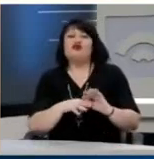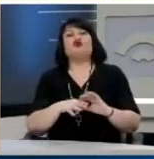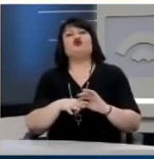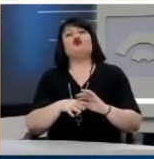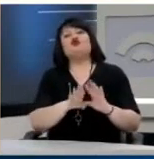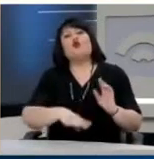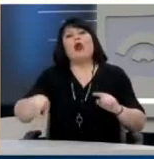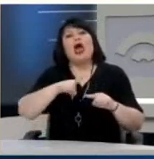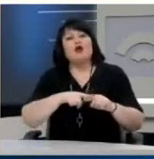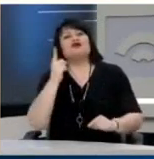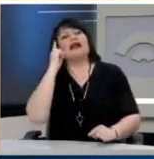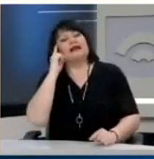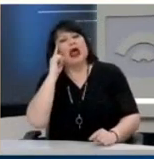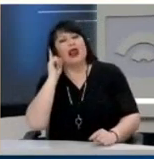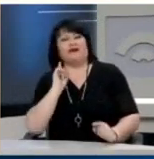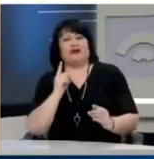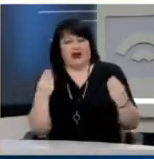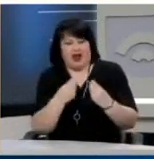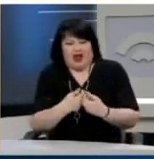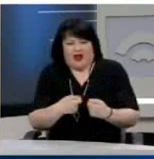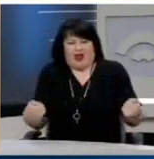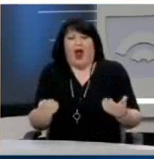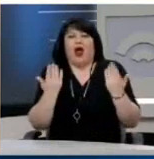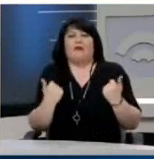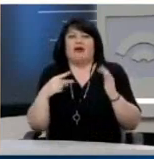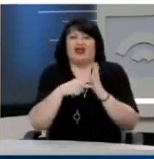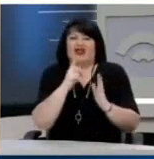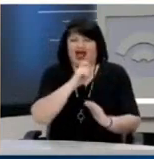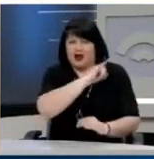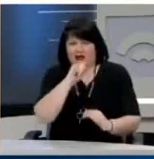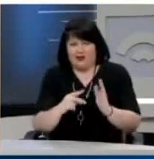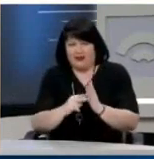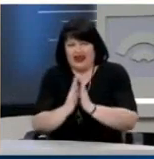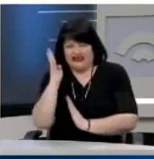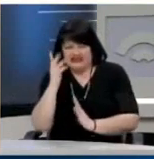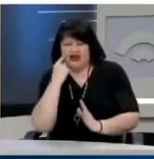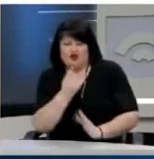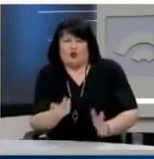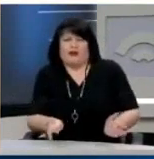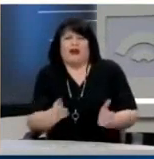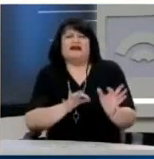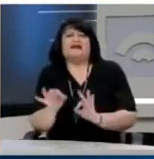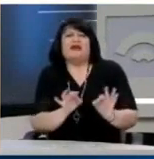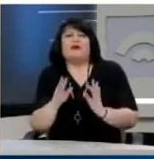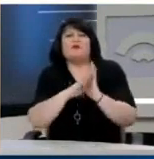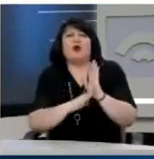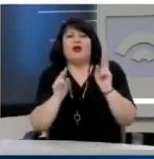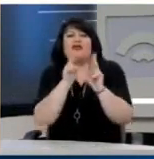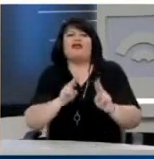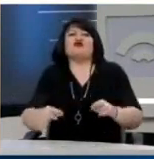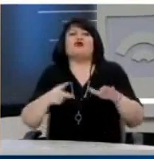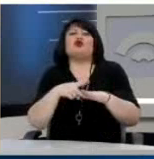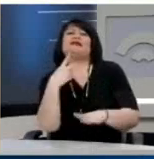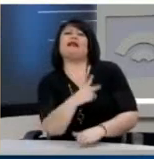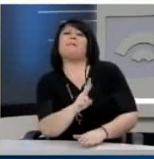ελληνικός λαός, διότι το είδε να εφαρμόζεται στη χώρα από το 10 ως το 14. Είναι το σχέδιο του Διεθνούς